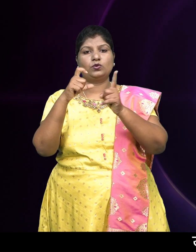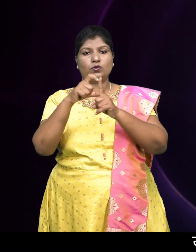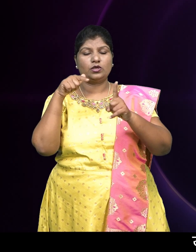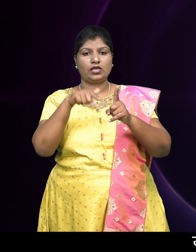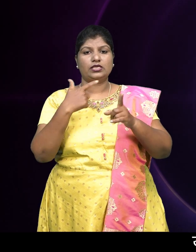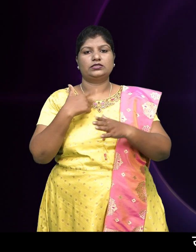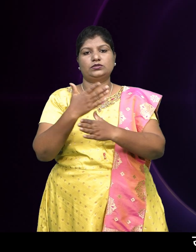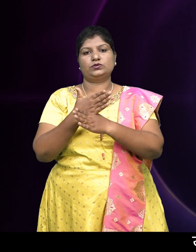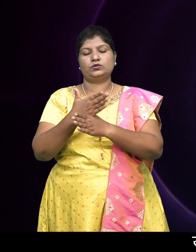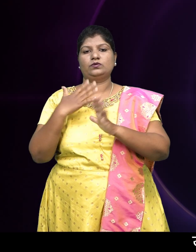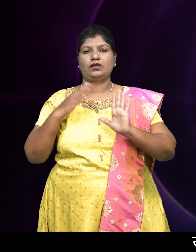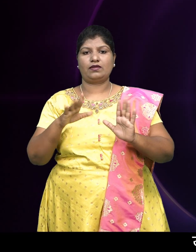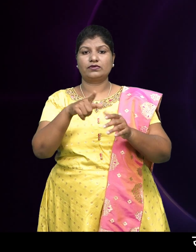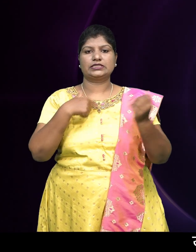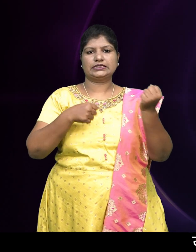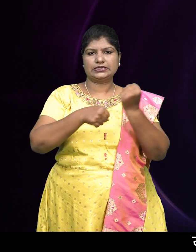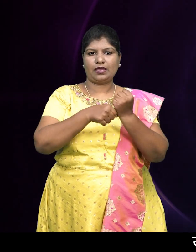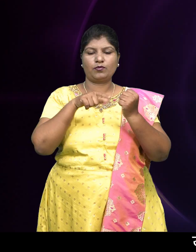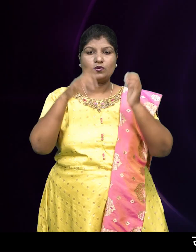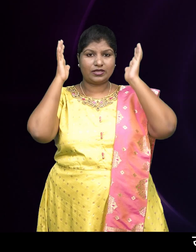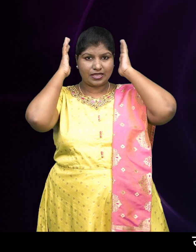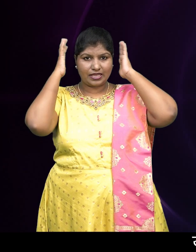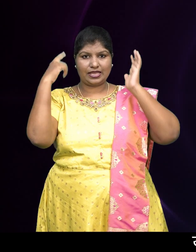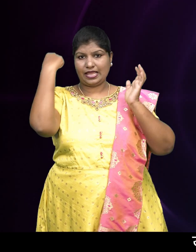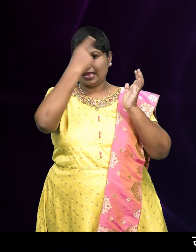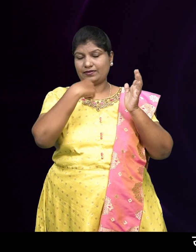यह सिर का समर्थन करता है।